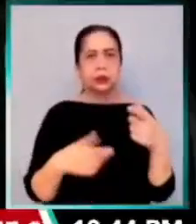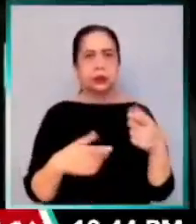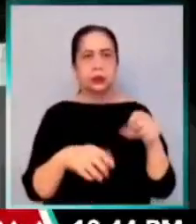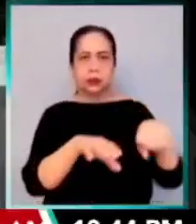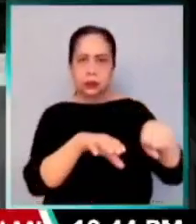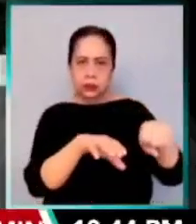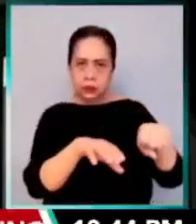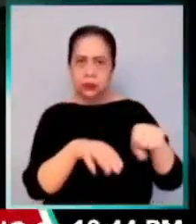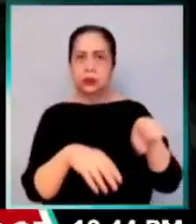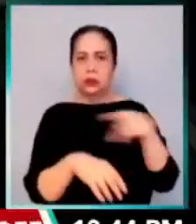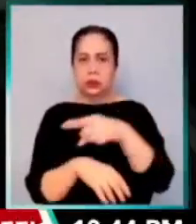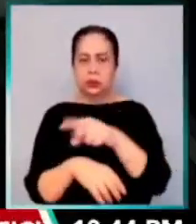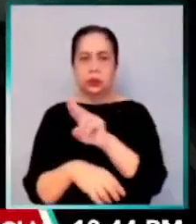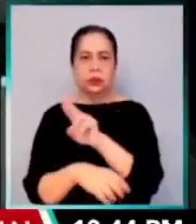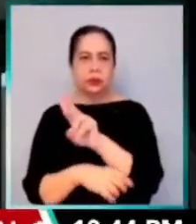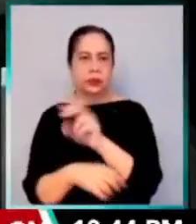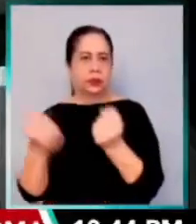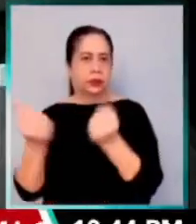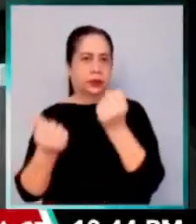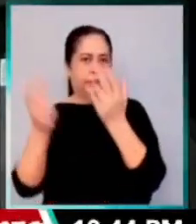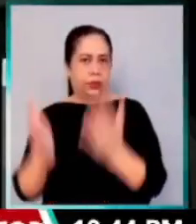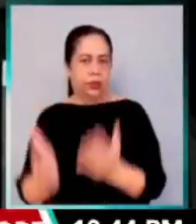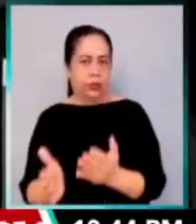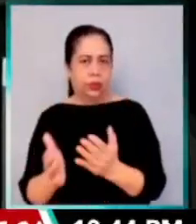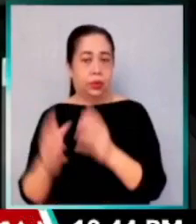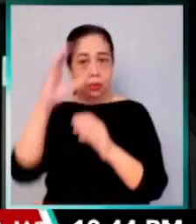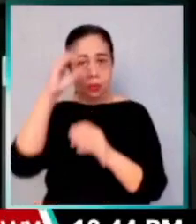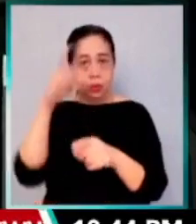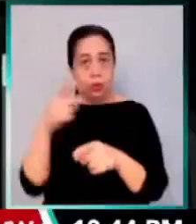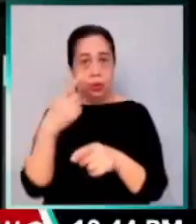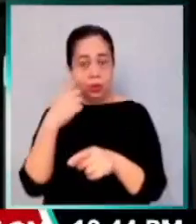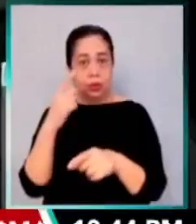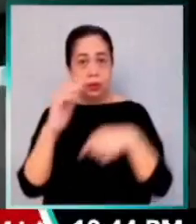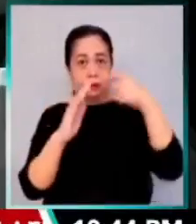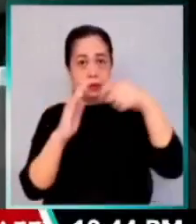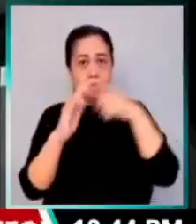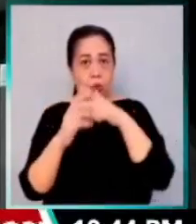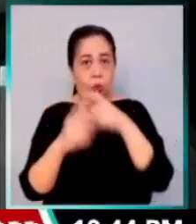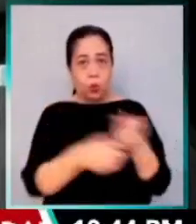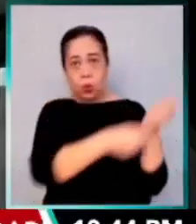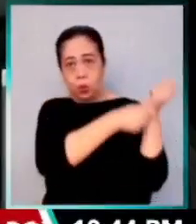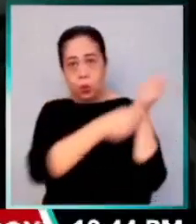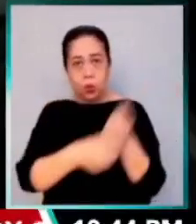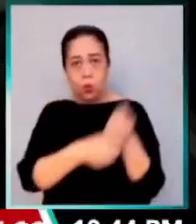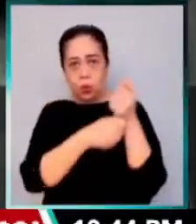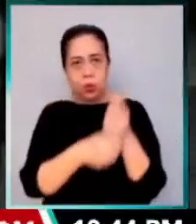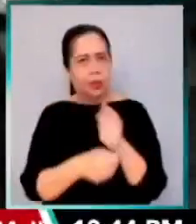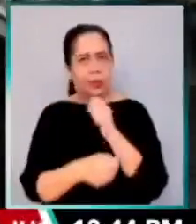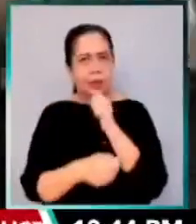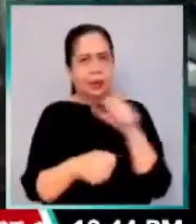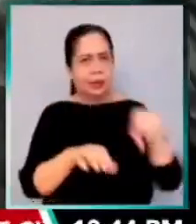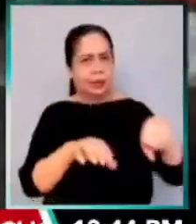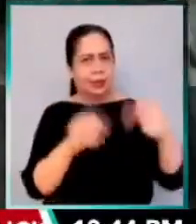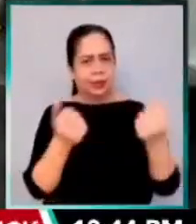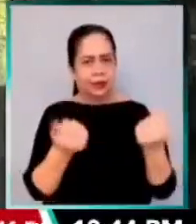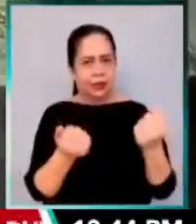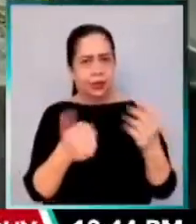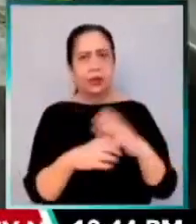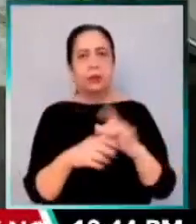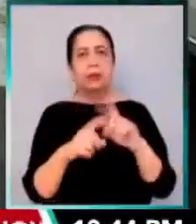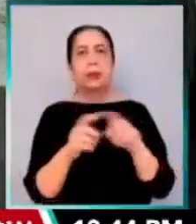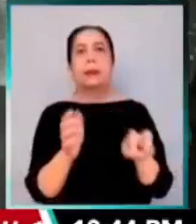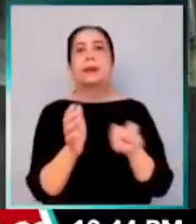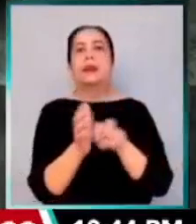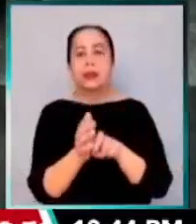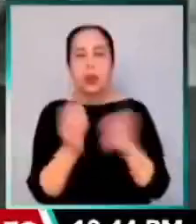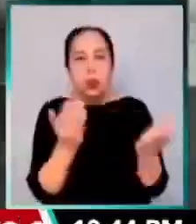sinita ang UV driver. Ang lalaking makikita sa video na nagahataw ay hindi naman daw tricycle driver, kundi pasahero na muntik